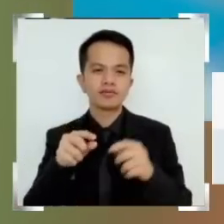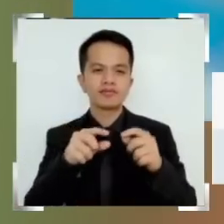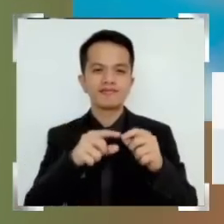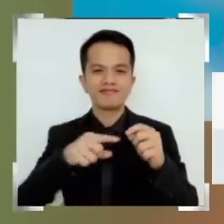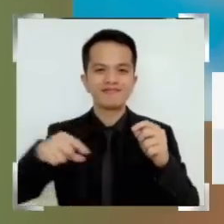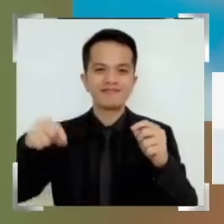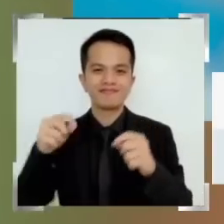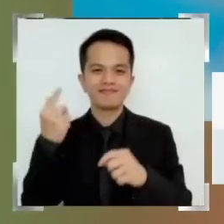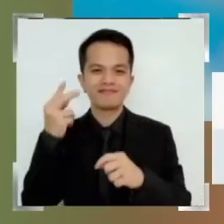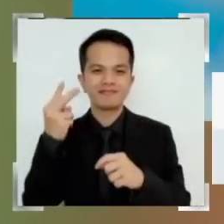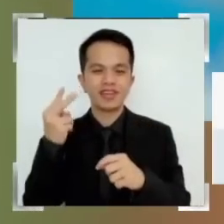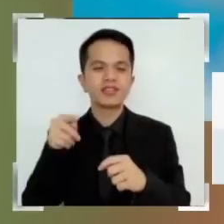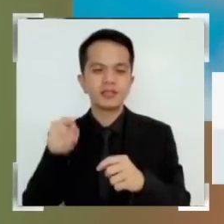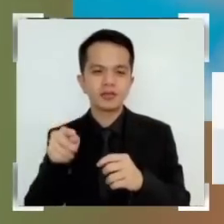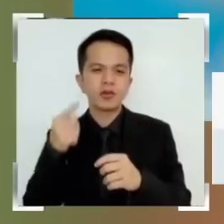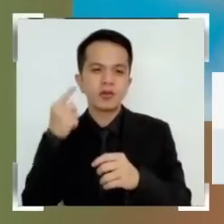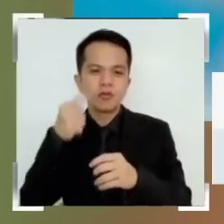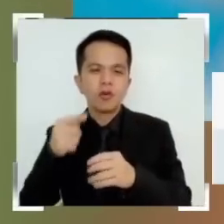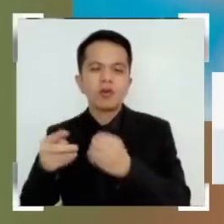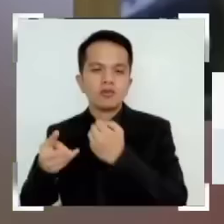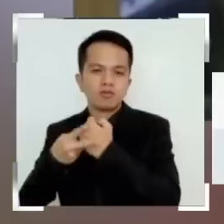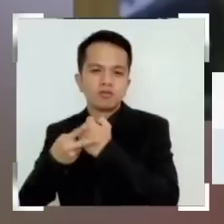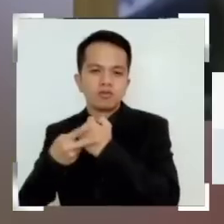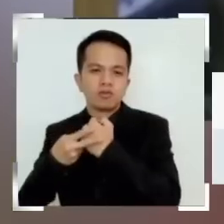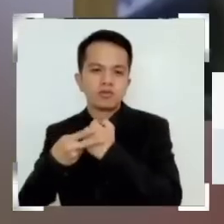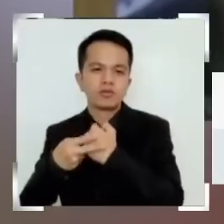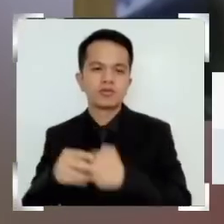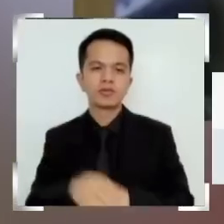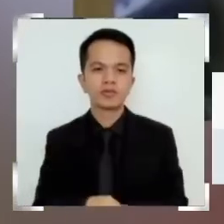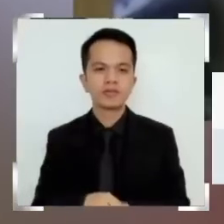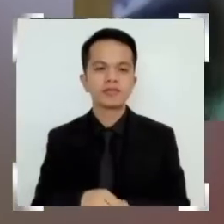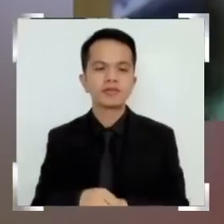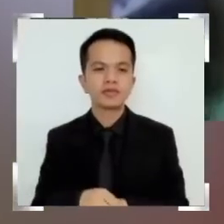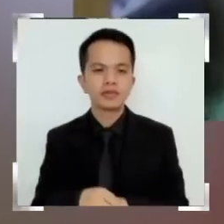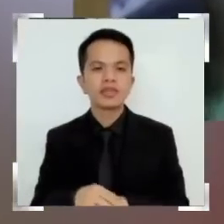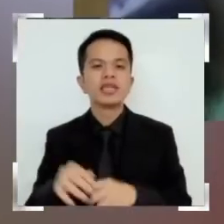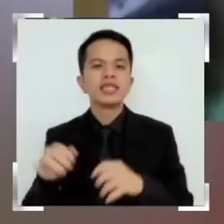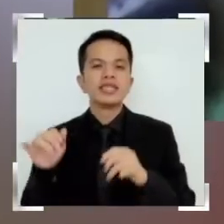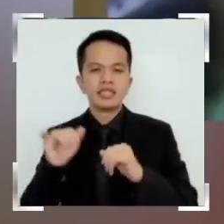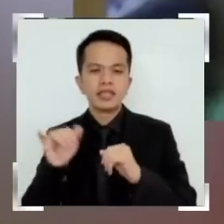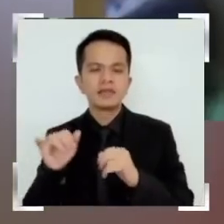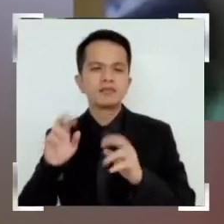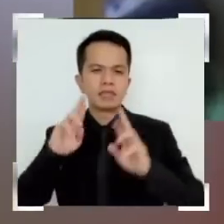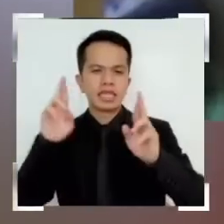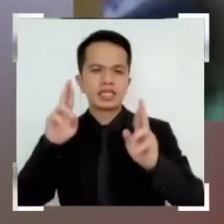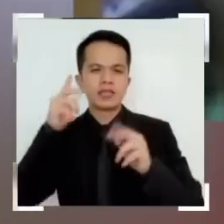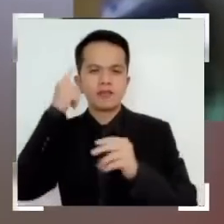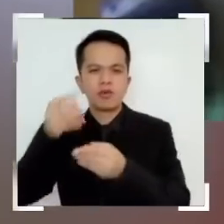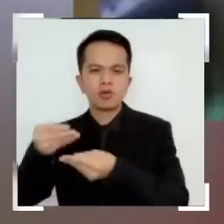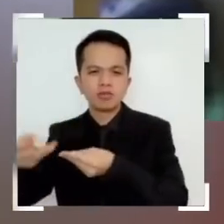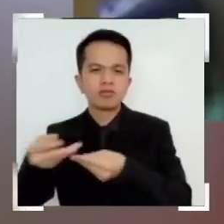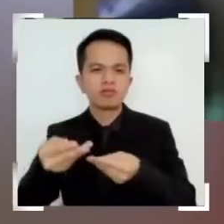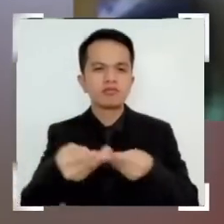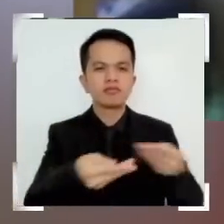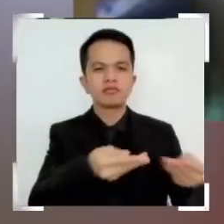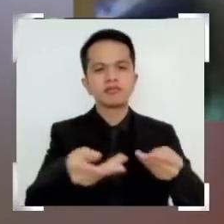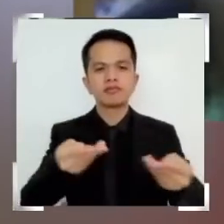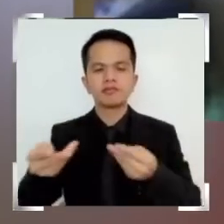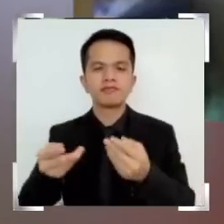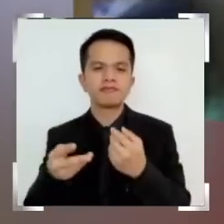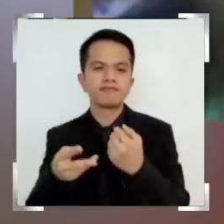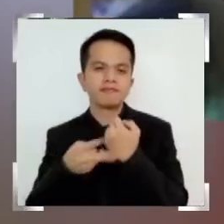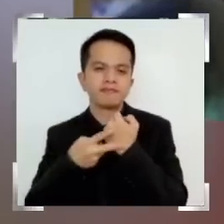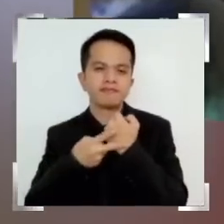DTI Provincial Field Office na sapat ang supply ng mga pangunahing bilihin. As of now, ample pa naman ang supply. We conducted monitoring